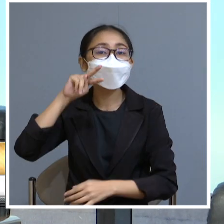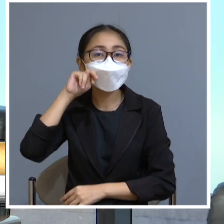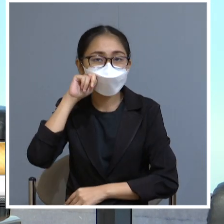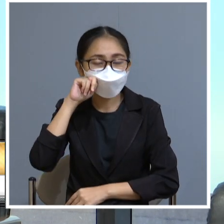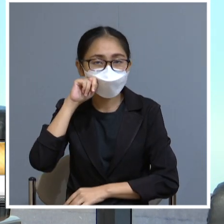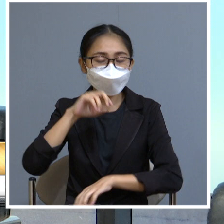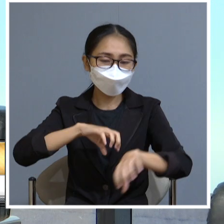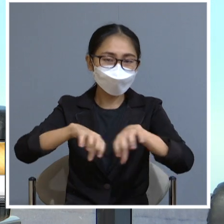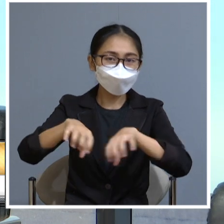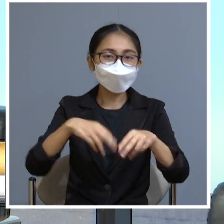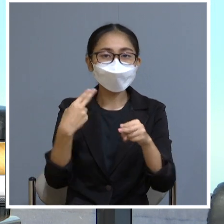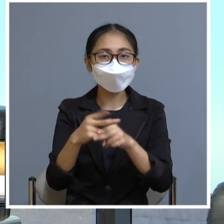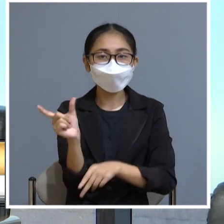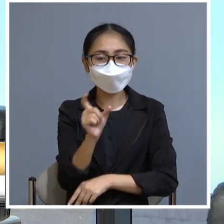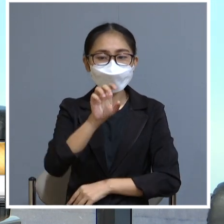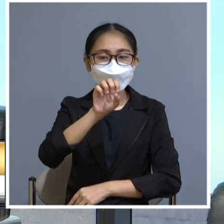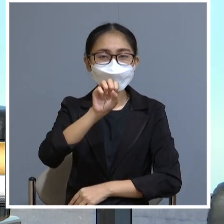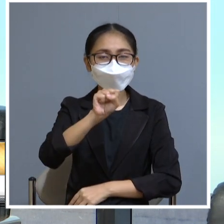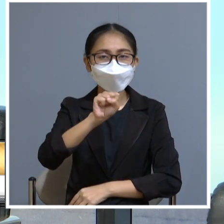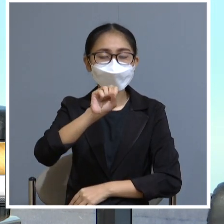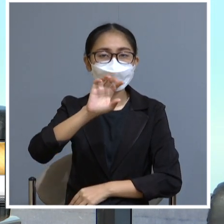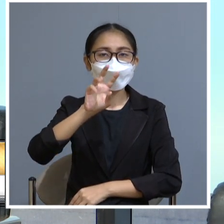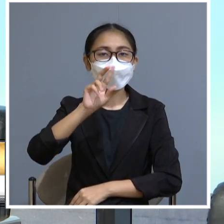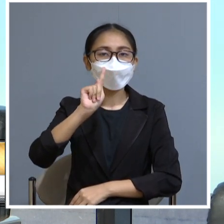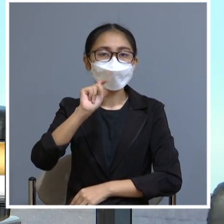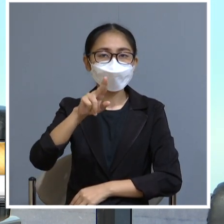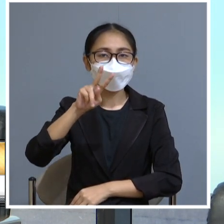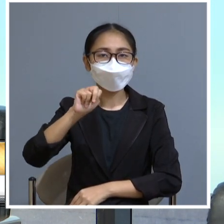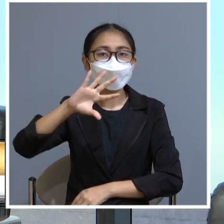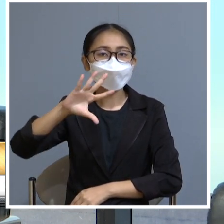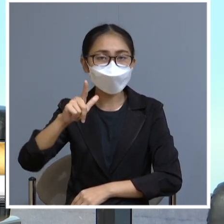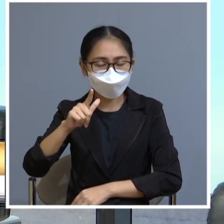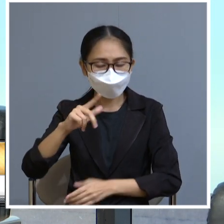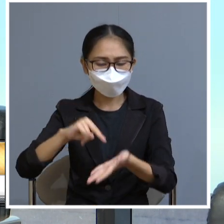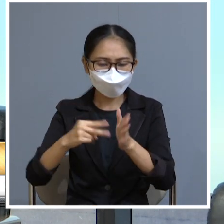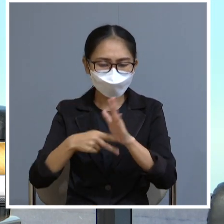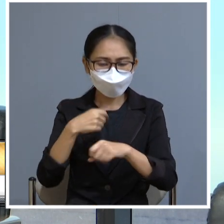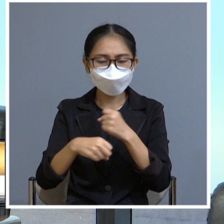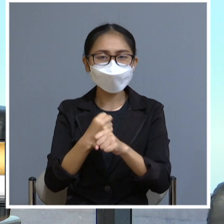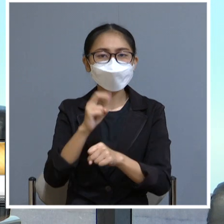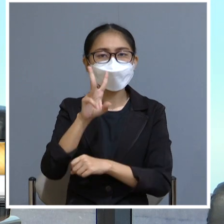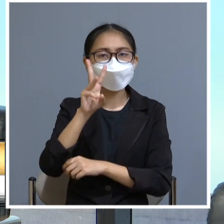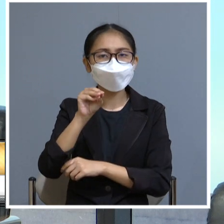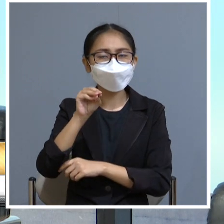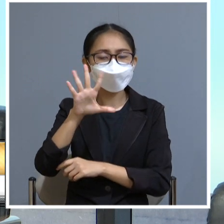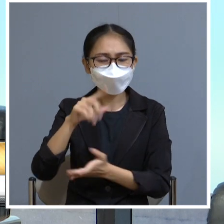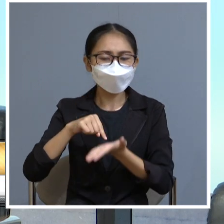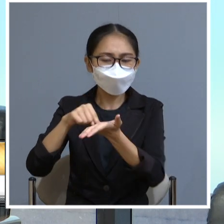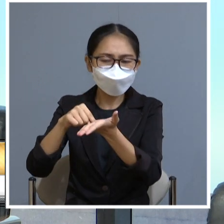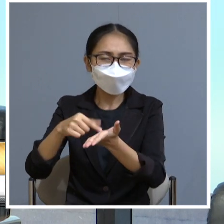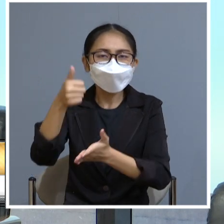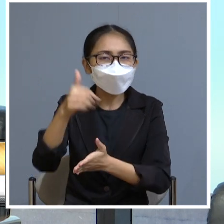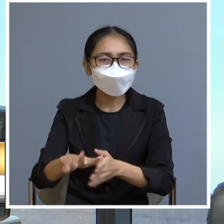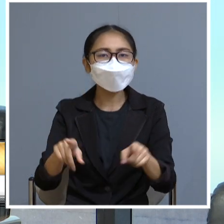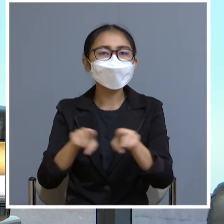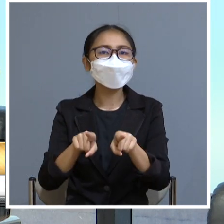ว่า ส.ท.น.ช.ก็ไม่ได้อเช่นกันบปงบรมาณปี 2565 นั้น ทเราพยายามขอไปกไม่ได